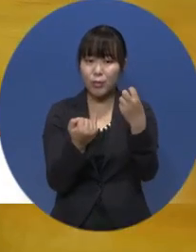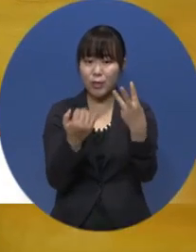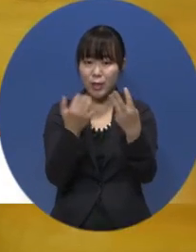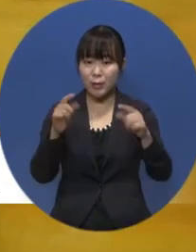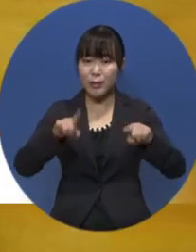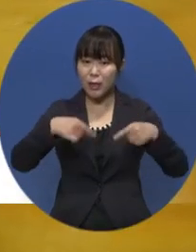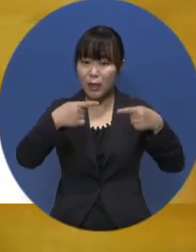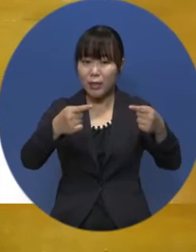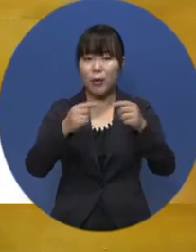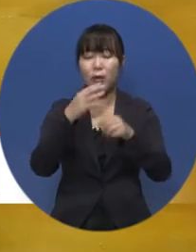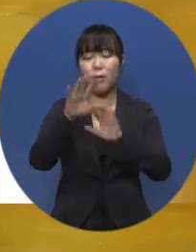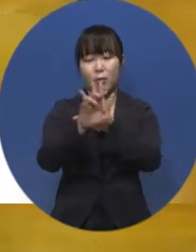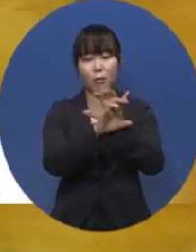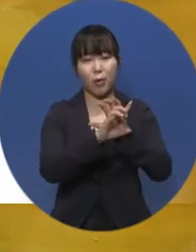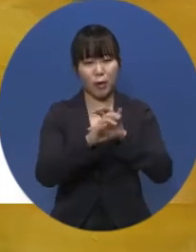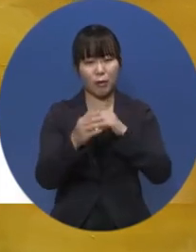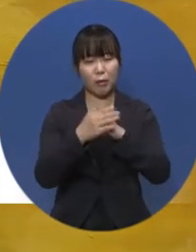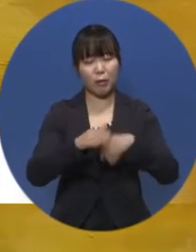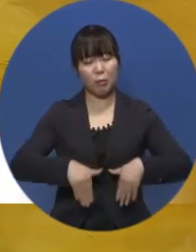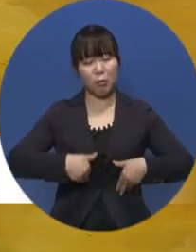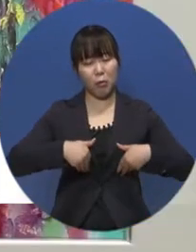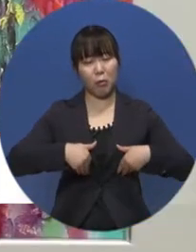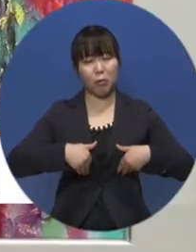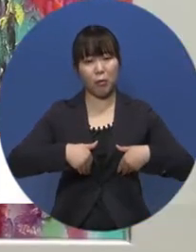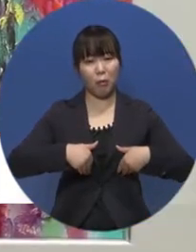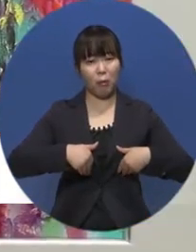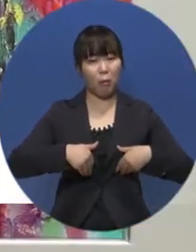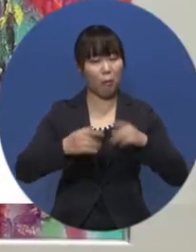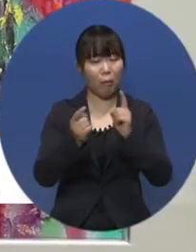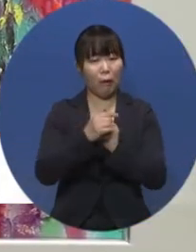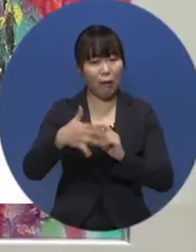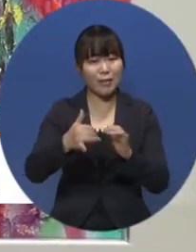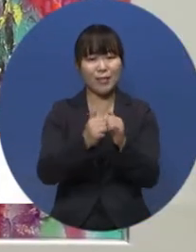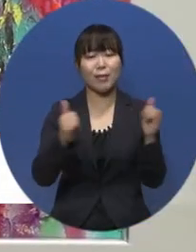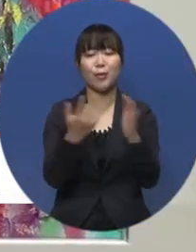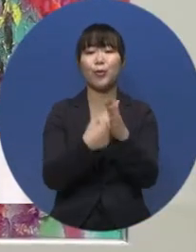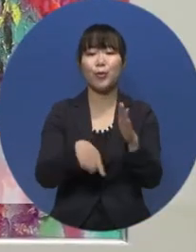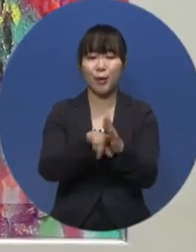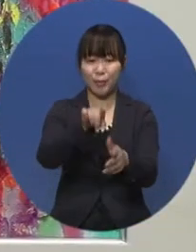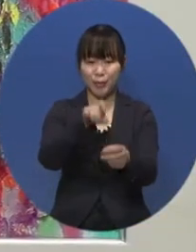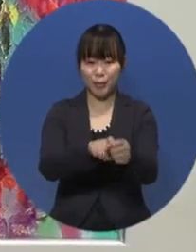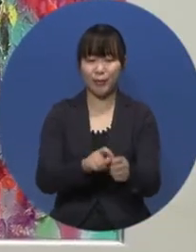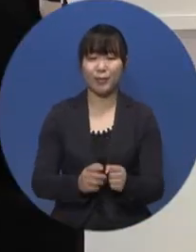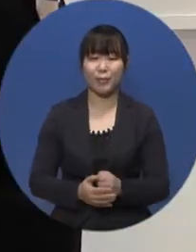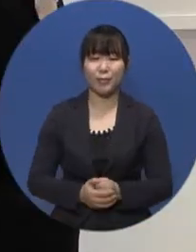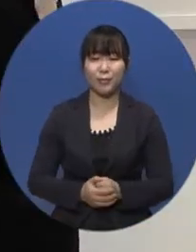함께해 코로나19로 봄을 잃어버린 사람들을 위해 마련됐습니다.